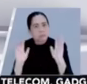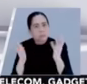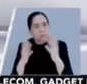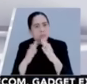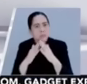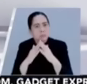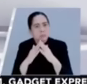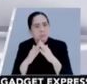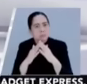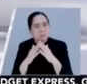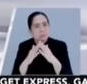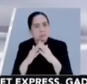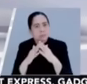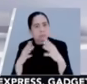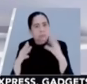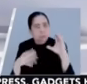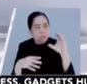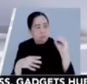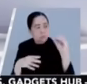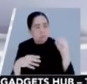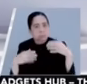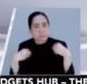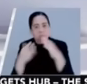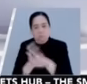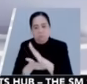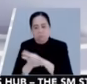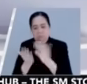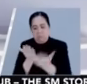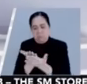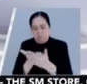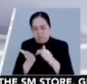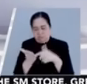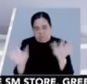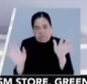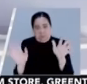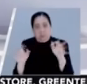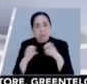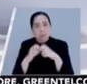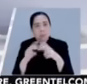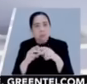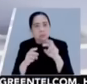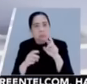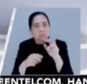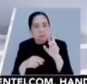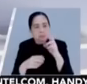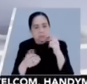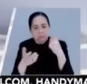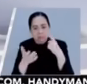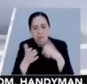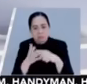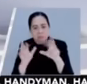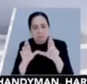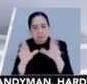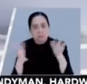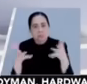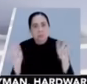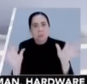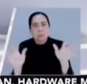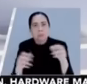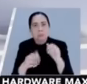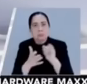tinanggap lang ng COA yung liquidation report kahit na mga AR lang, mga acknowledgement receipt lang ang isinumiti ng